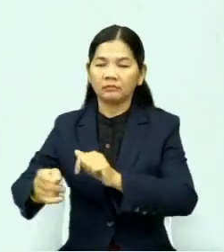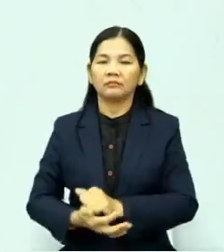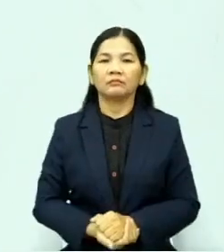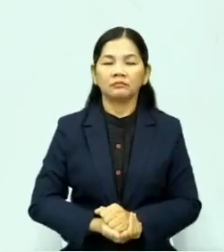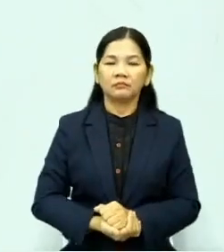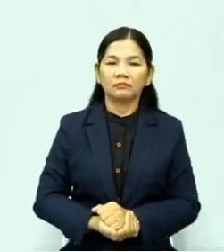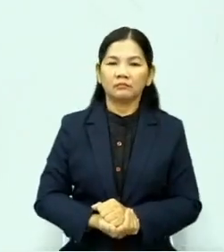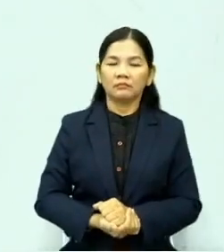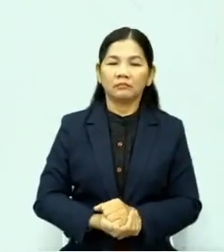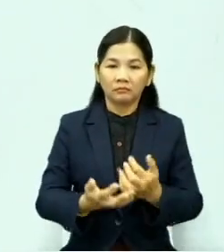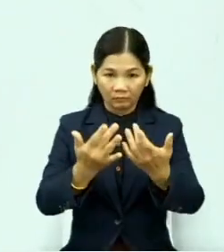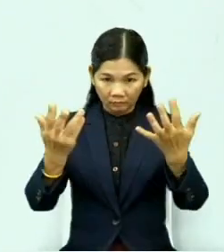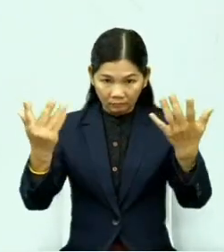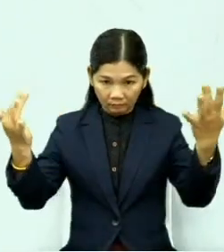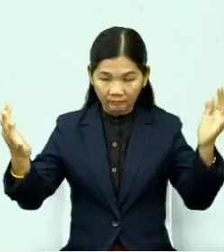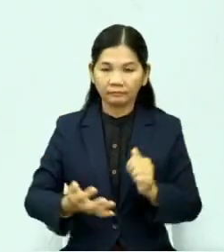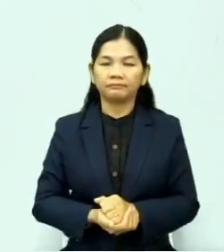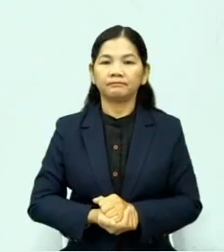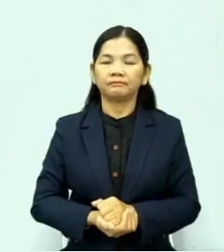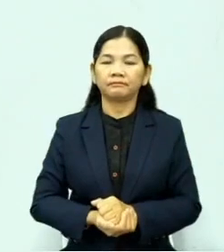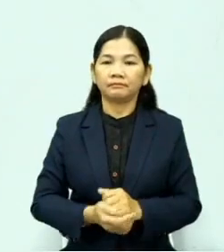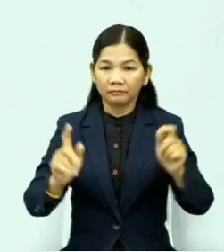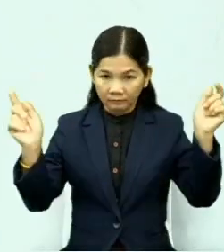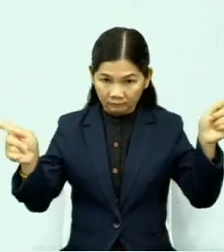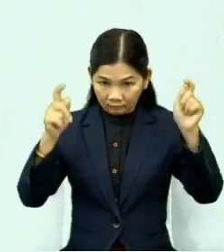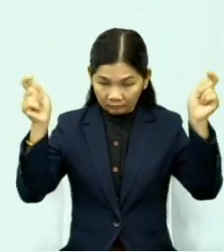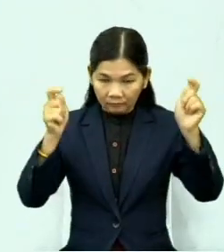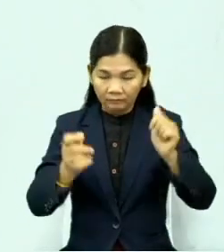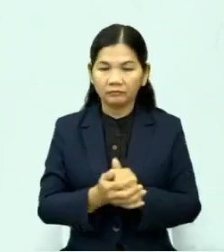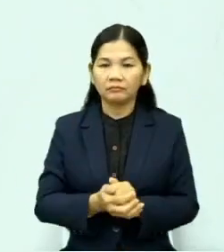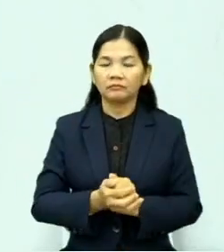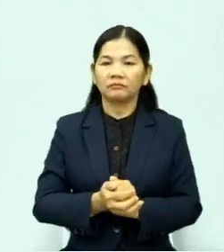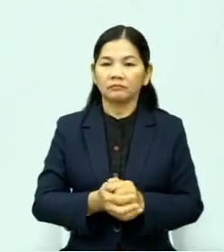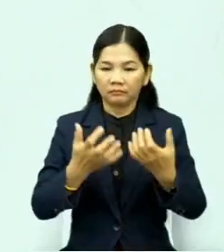ta con để chỉ chấm chả phèn chấm bị thịt